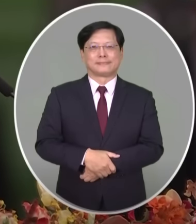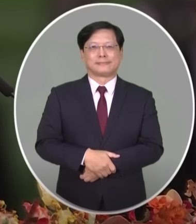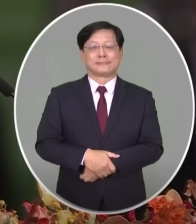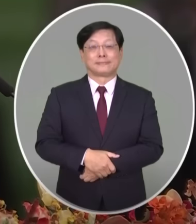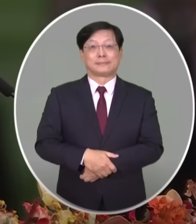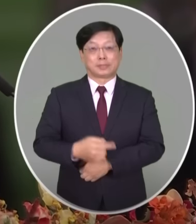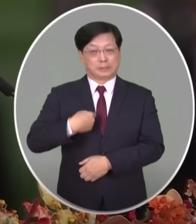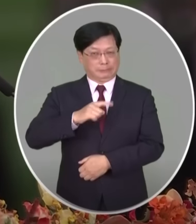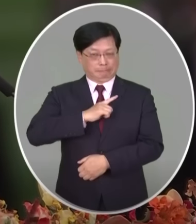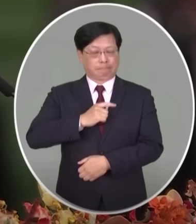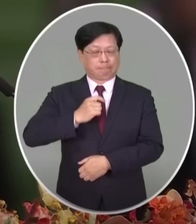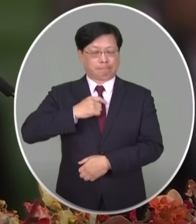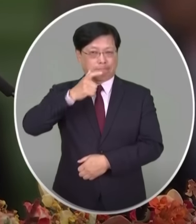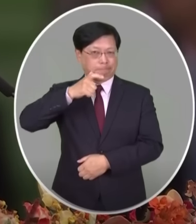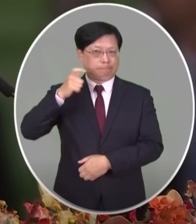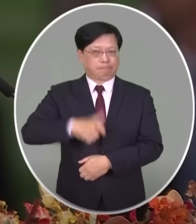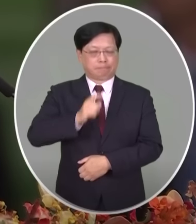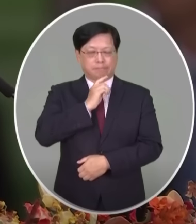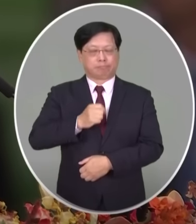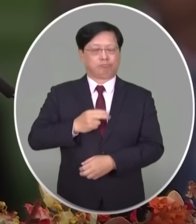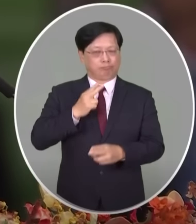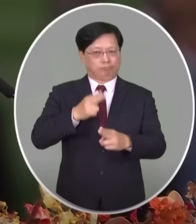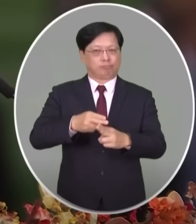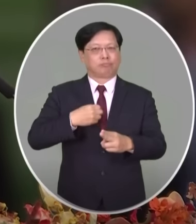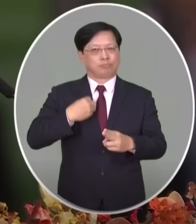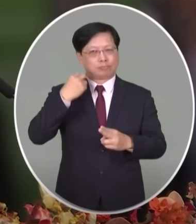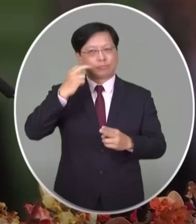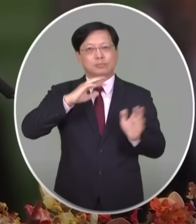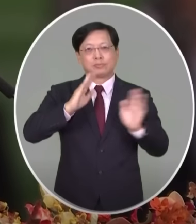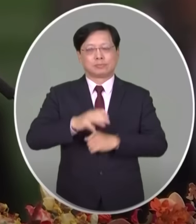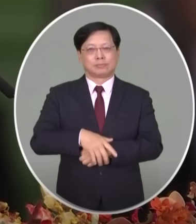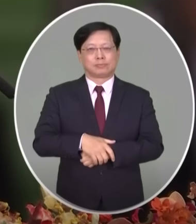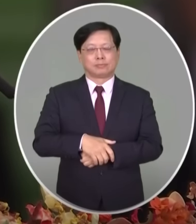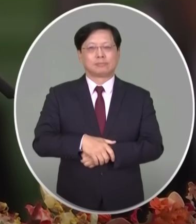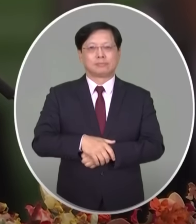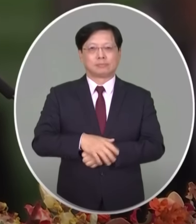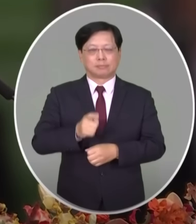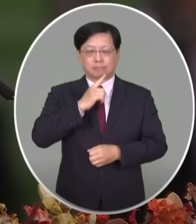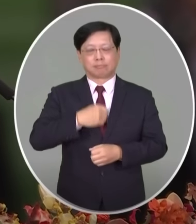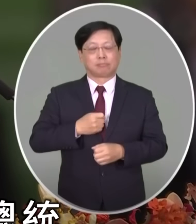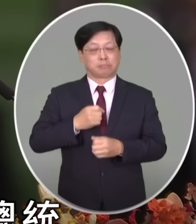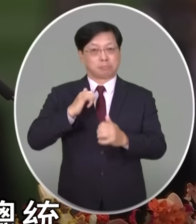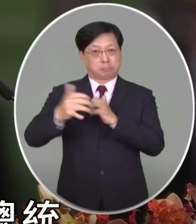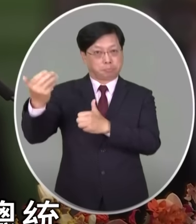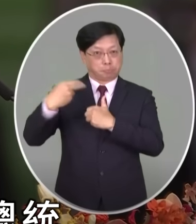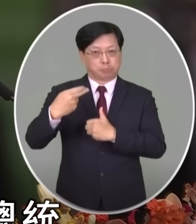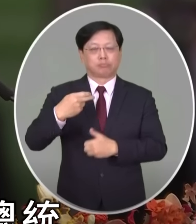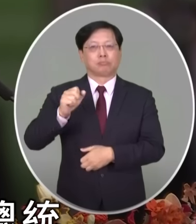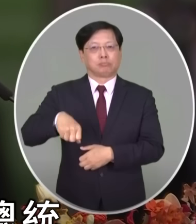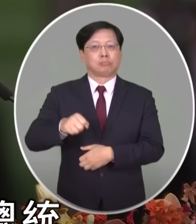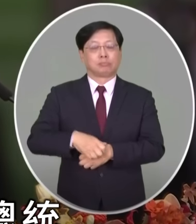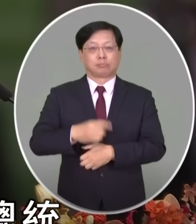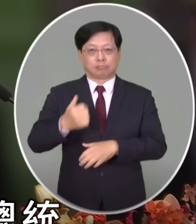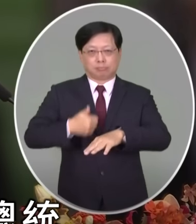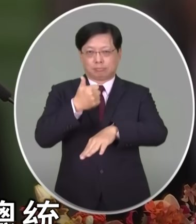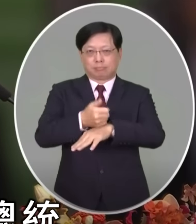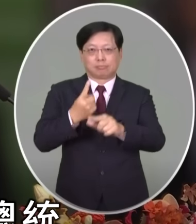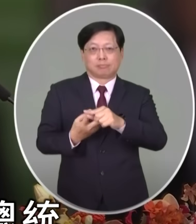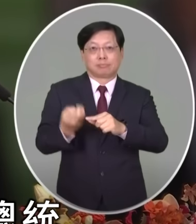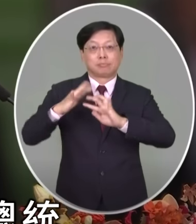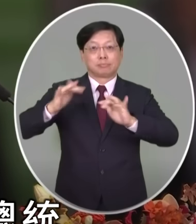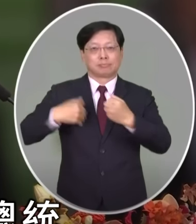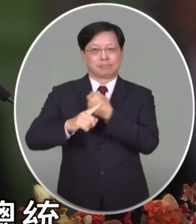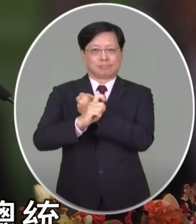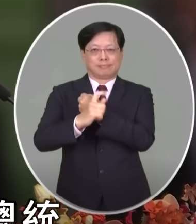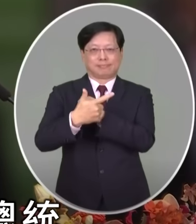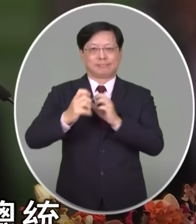我以无比坚定的心情接受人民的托付，就职中华民国第十